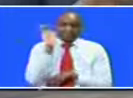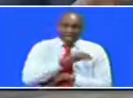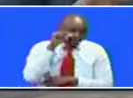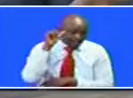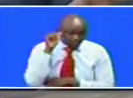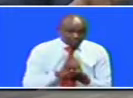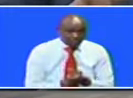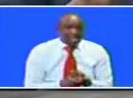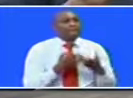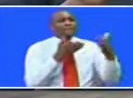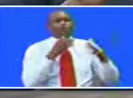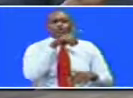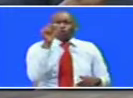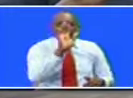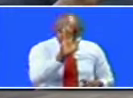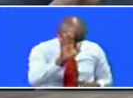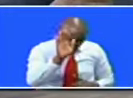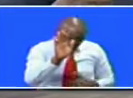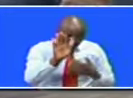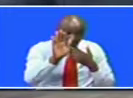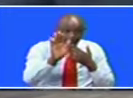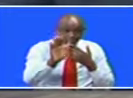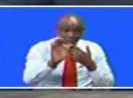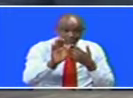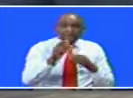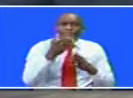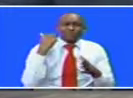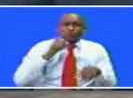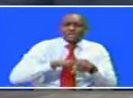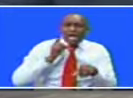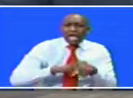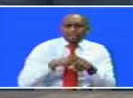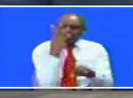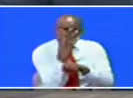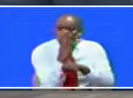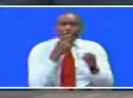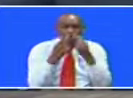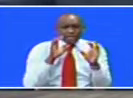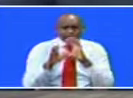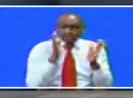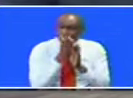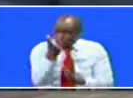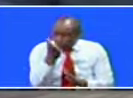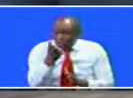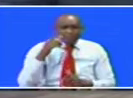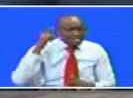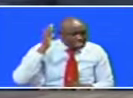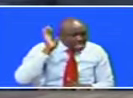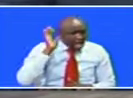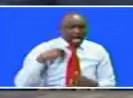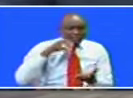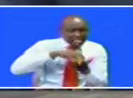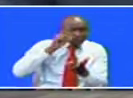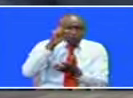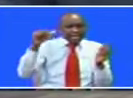Kabla sija kuacha, dakika moja tu labda, wakati tukiwasiliana na wewe mwendo wa saa 10 pale, kulikuwa na kesi ilipatikana